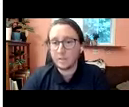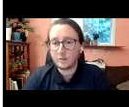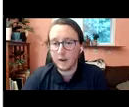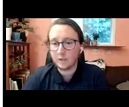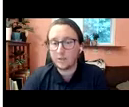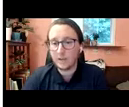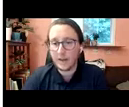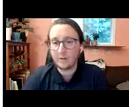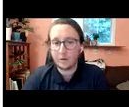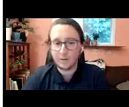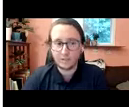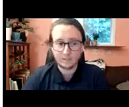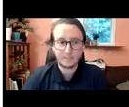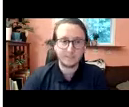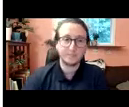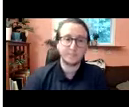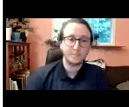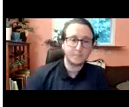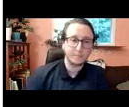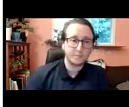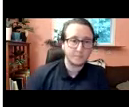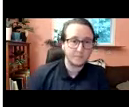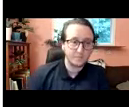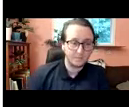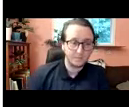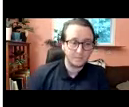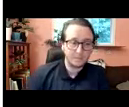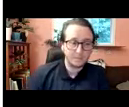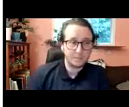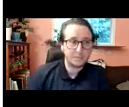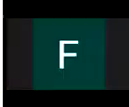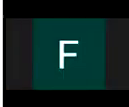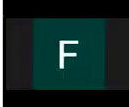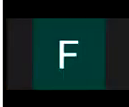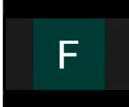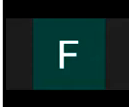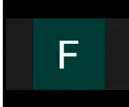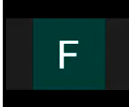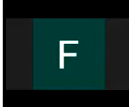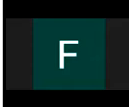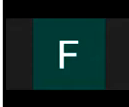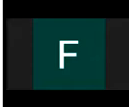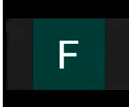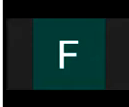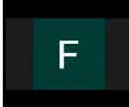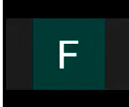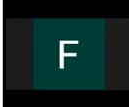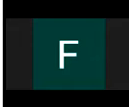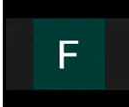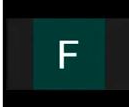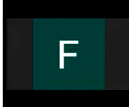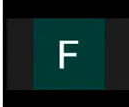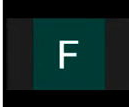aux soins que nous recevons, et puis la charge émotionnelle de ces interactions sur nous tous et